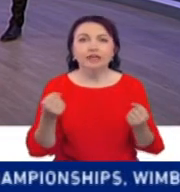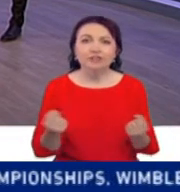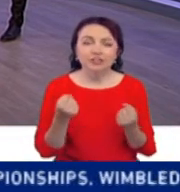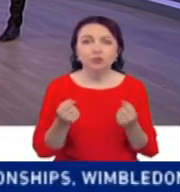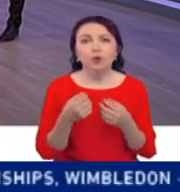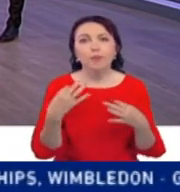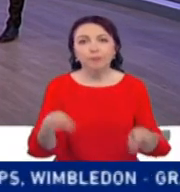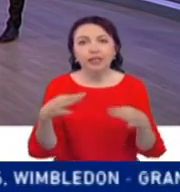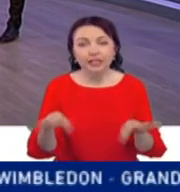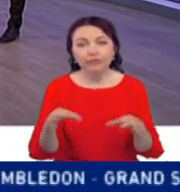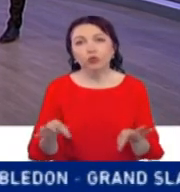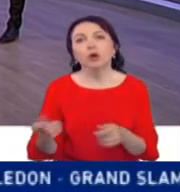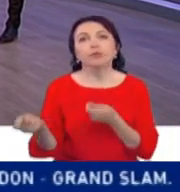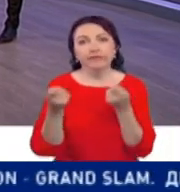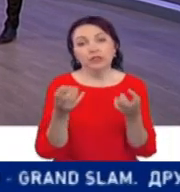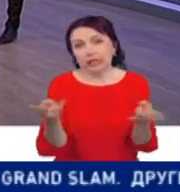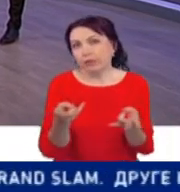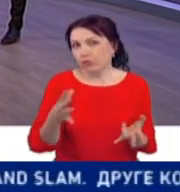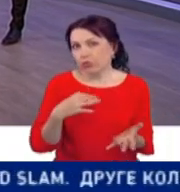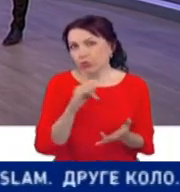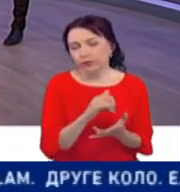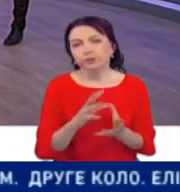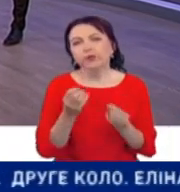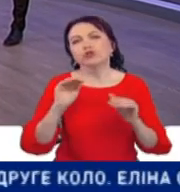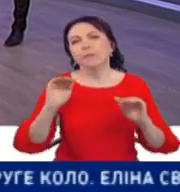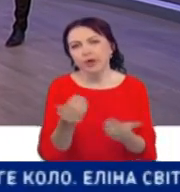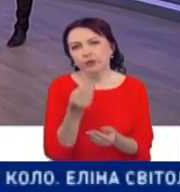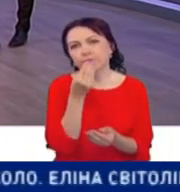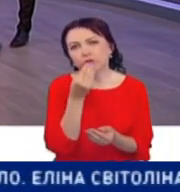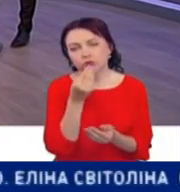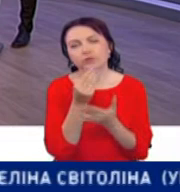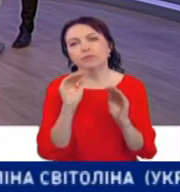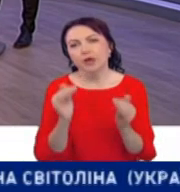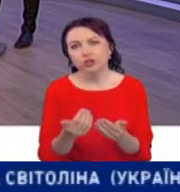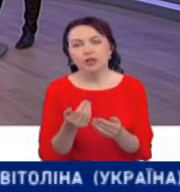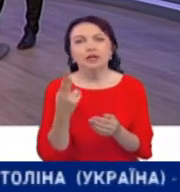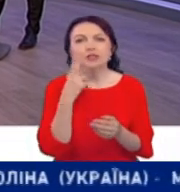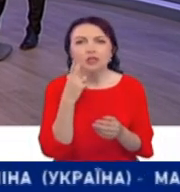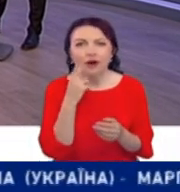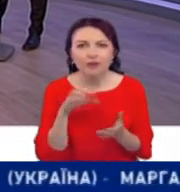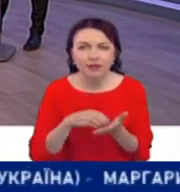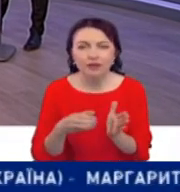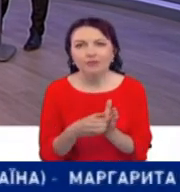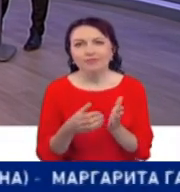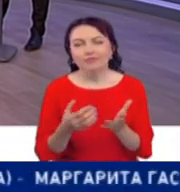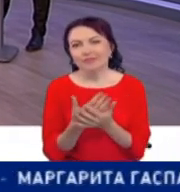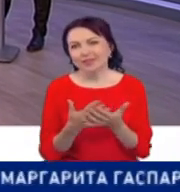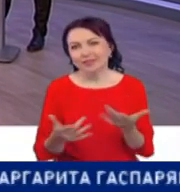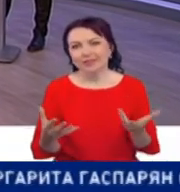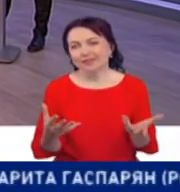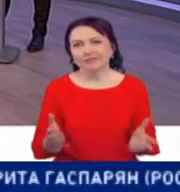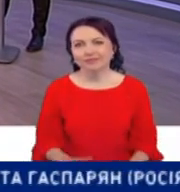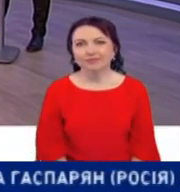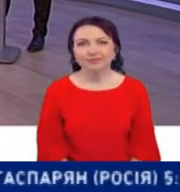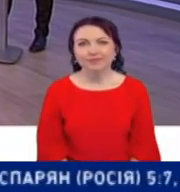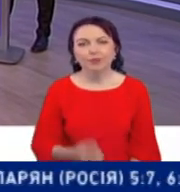возили, була така потреба. Менше вже зараз продукти харчування. Цигарки, ну, таке. Такі от речі. Виключно